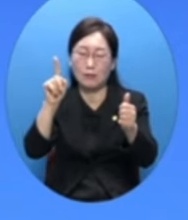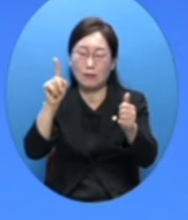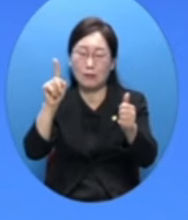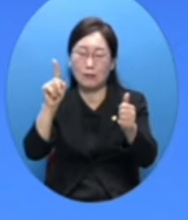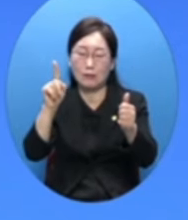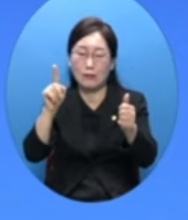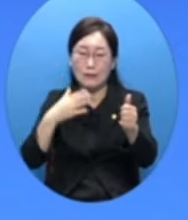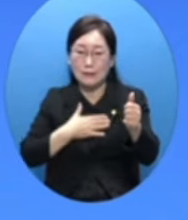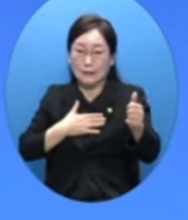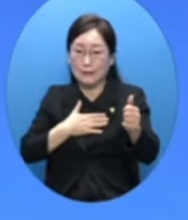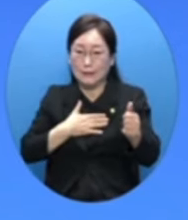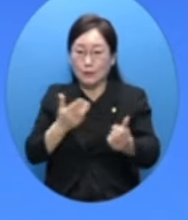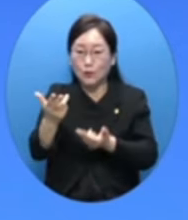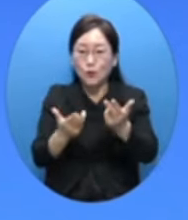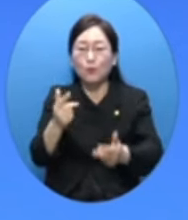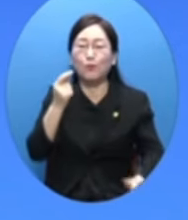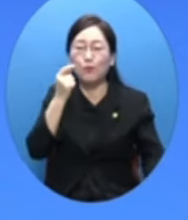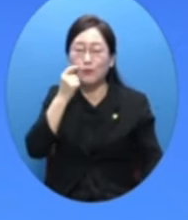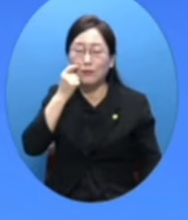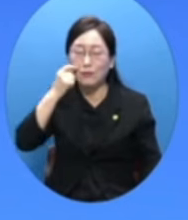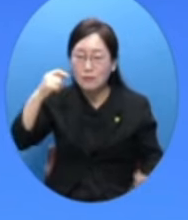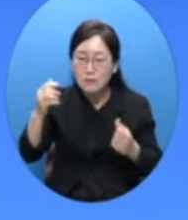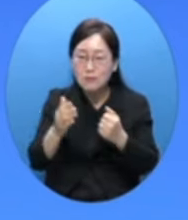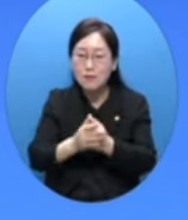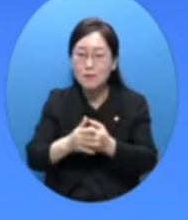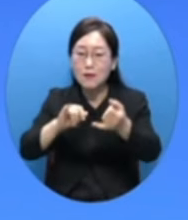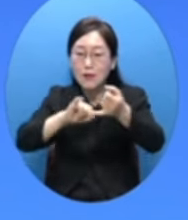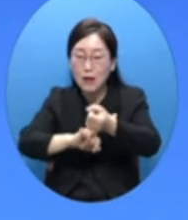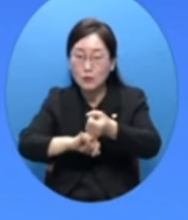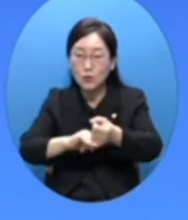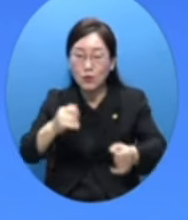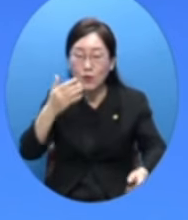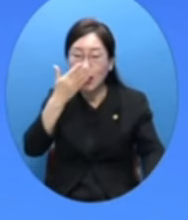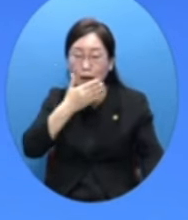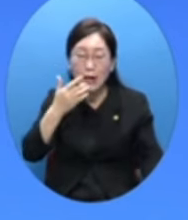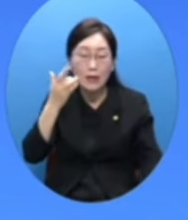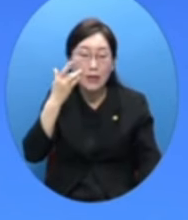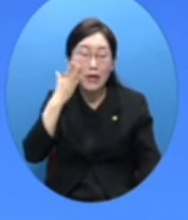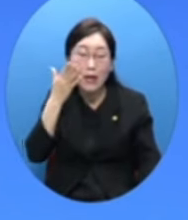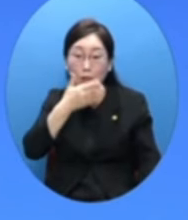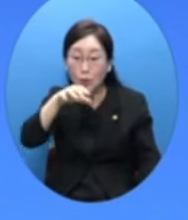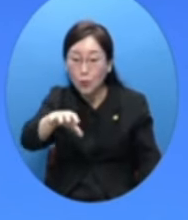자기 감정을 컨트롤하지 못해서 약속의 땅 가나안에 들어가지 못합니다.